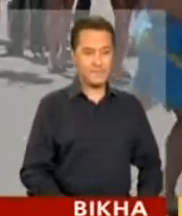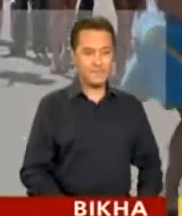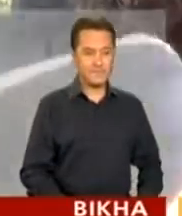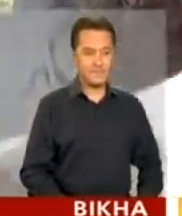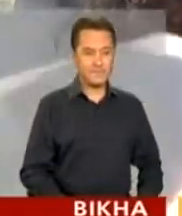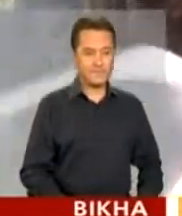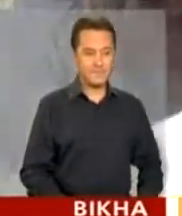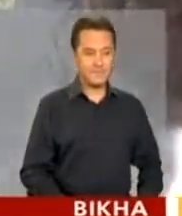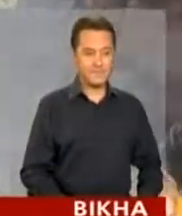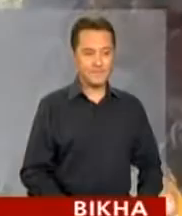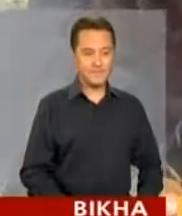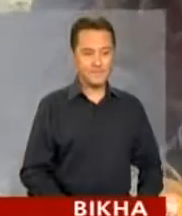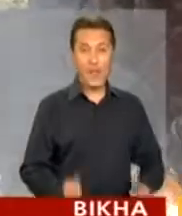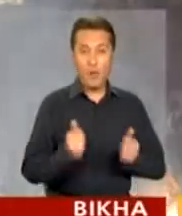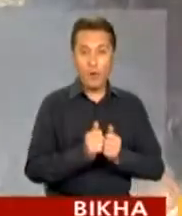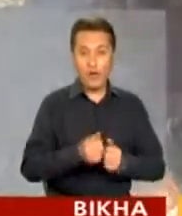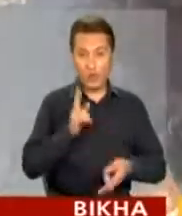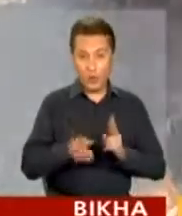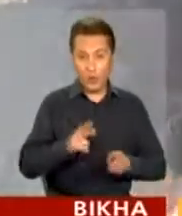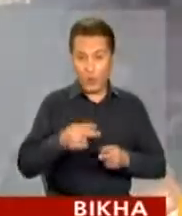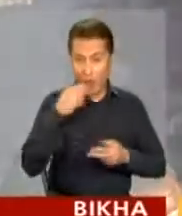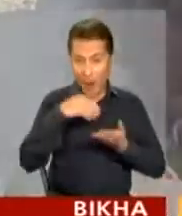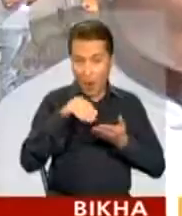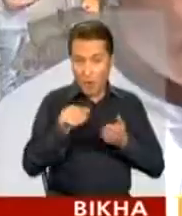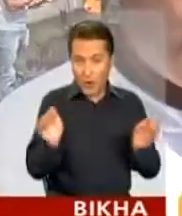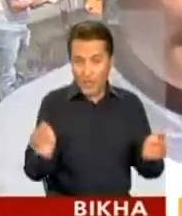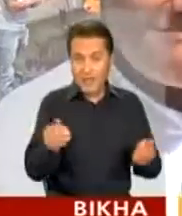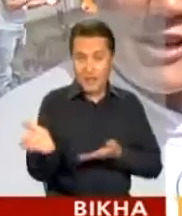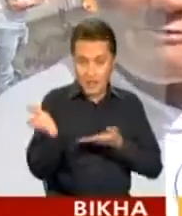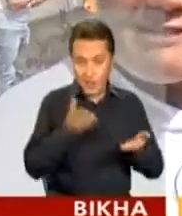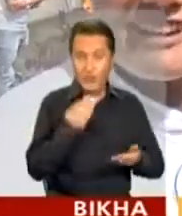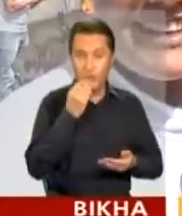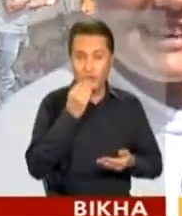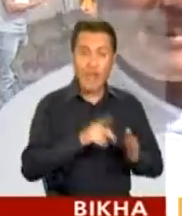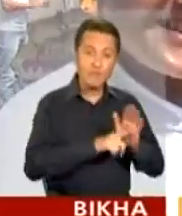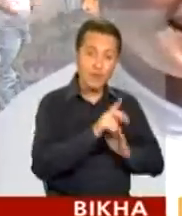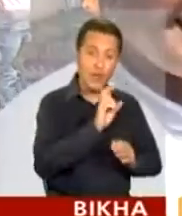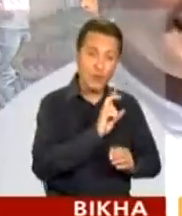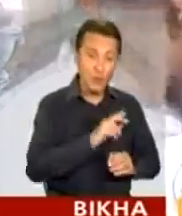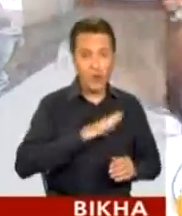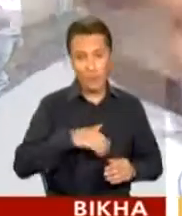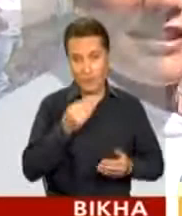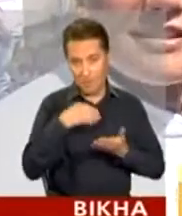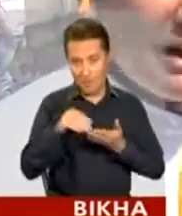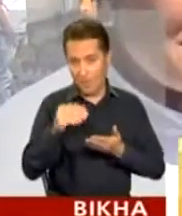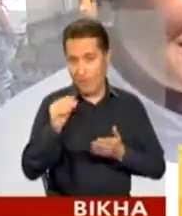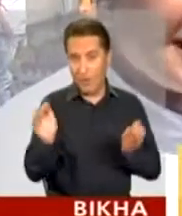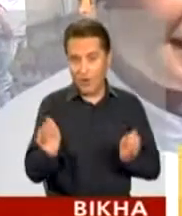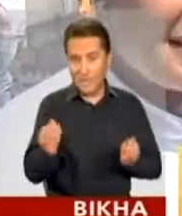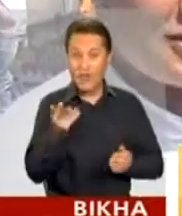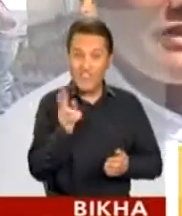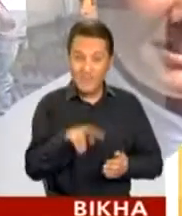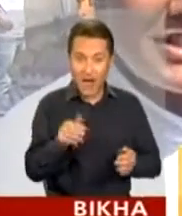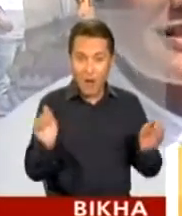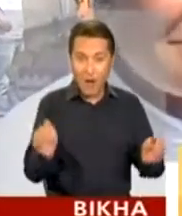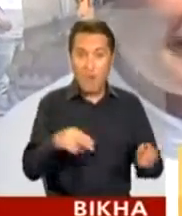перехід. Поряд із борщем готують порося. Запрошують скуштувати. Спочатку на борщ, потім до нас на порося. А в нас два поросятка,